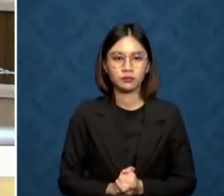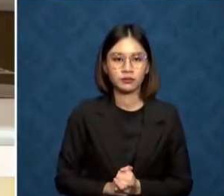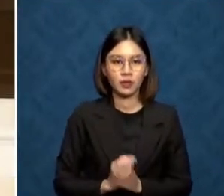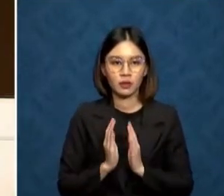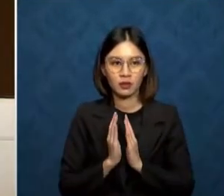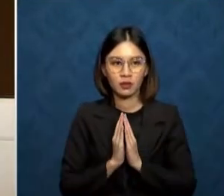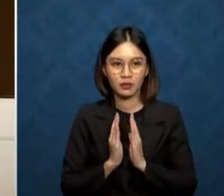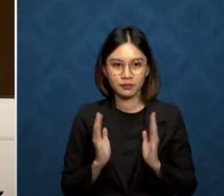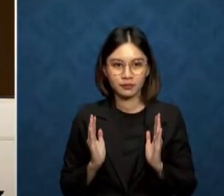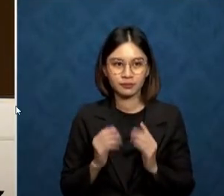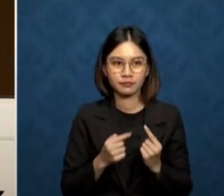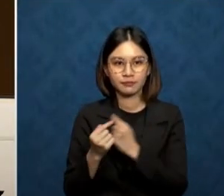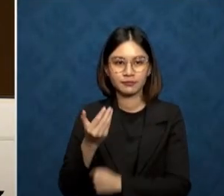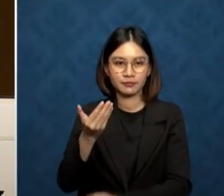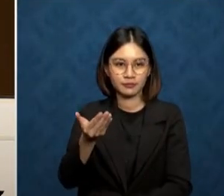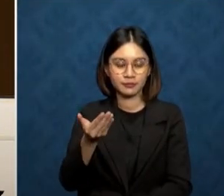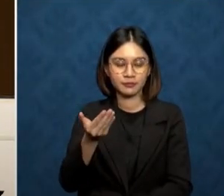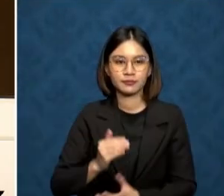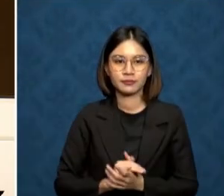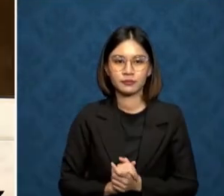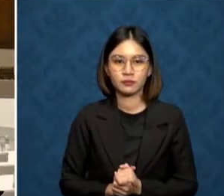ขอบคุณครับ ฉันท่านนชนนครับ